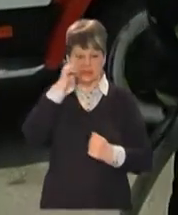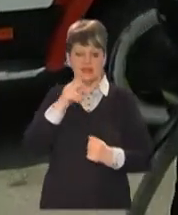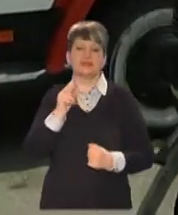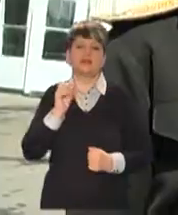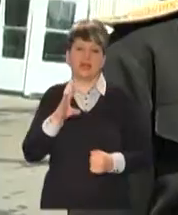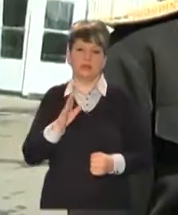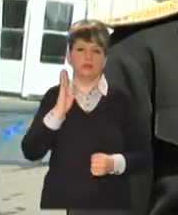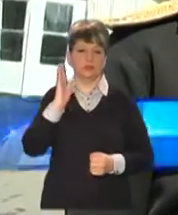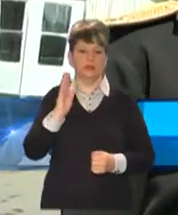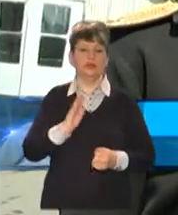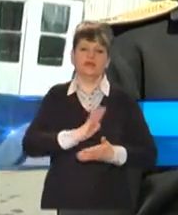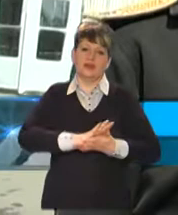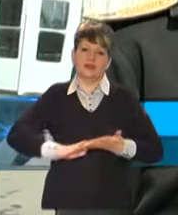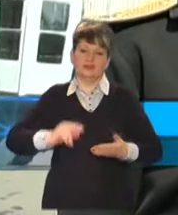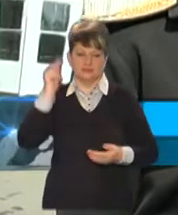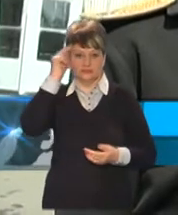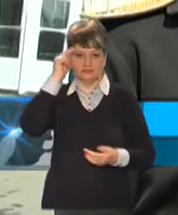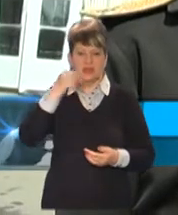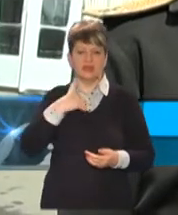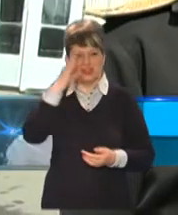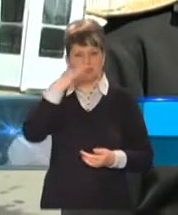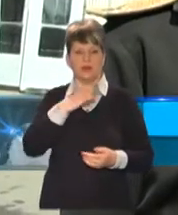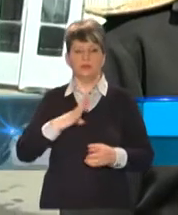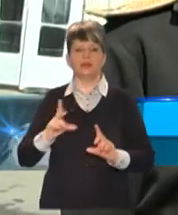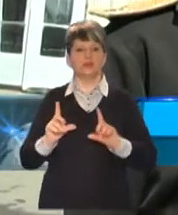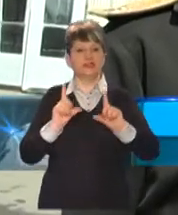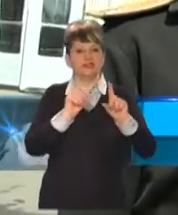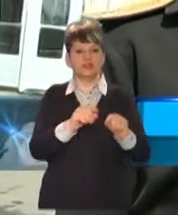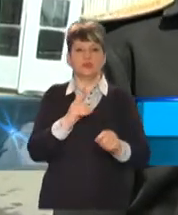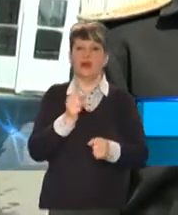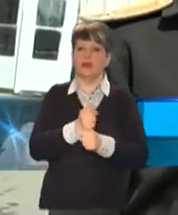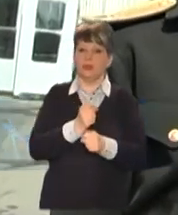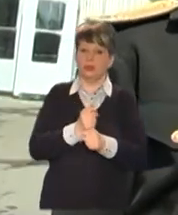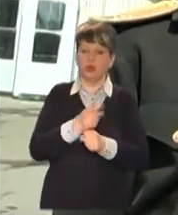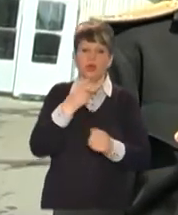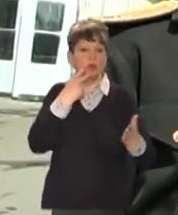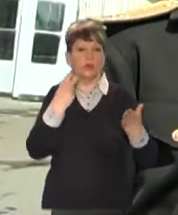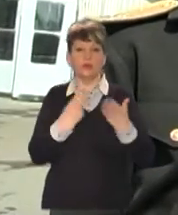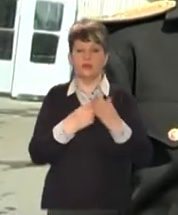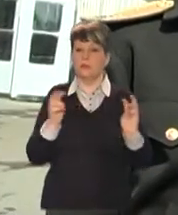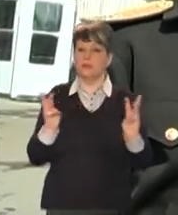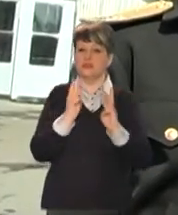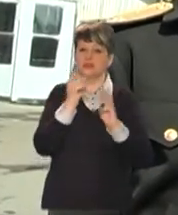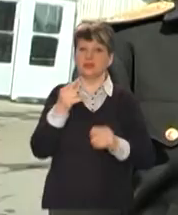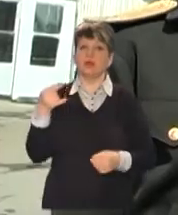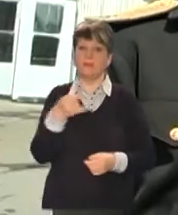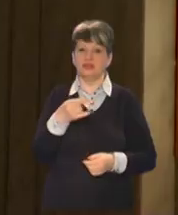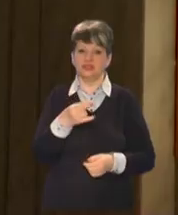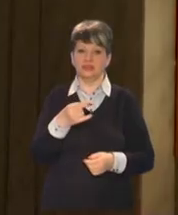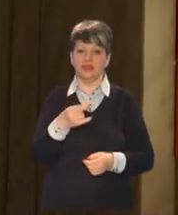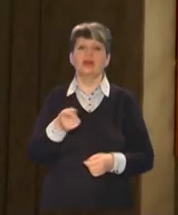майбутньому. Я із папою їздив до нього на роботу, коли я йшов в хані відслів, і побачив пожежні